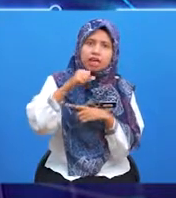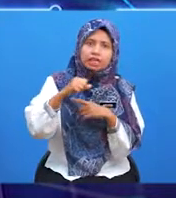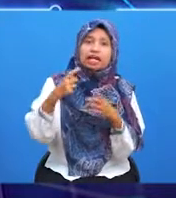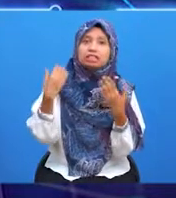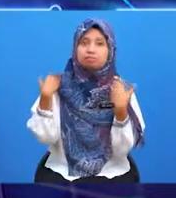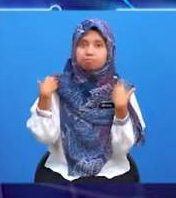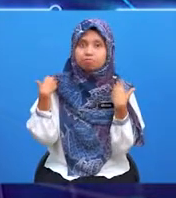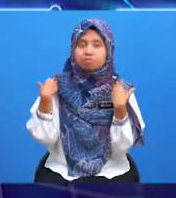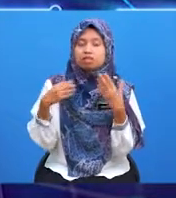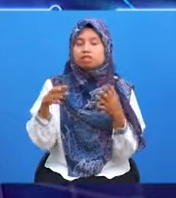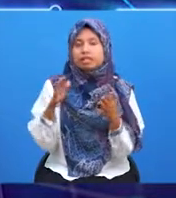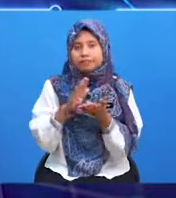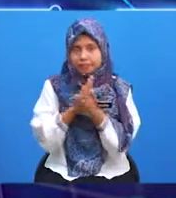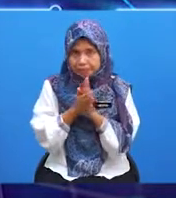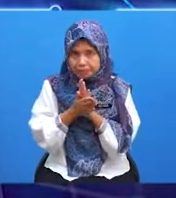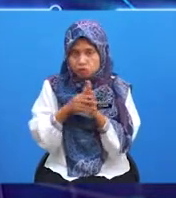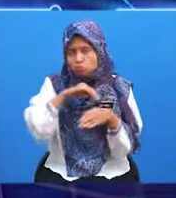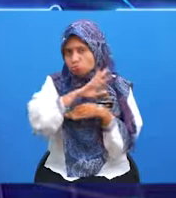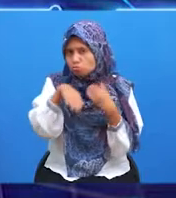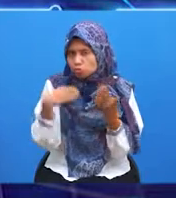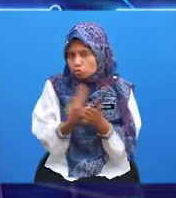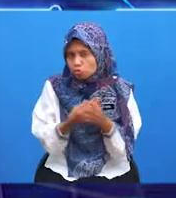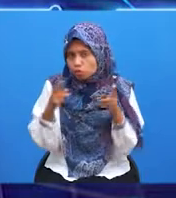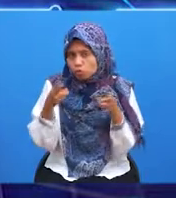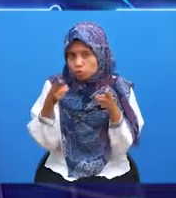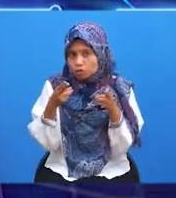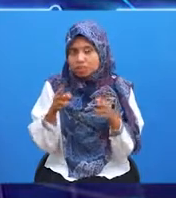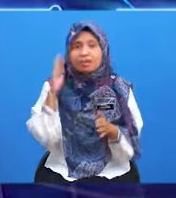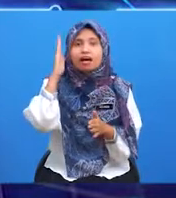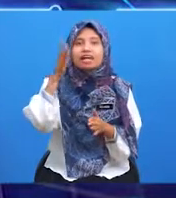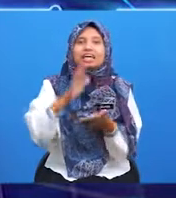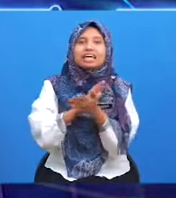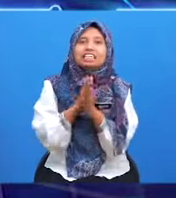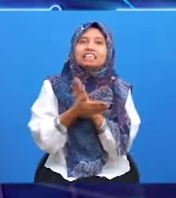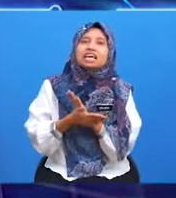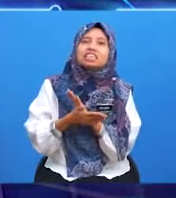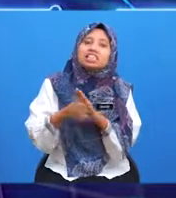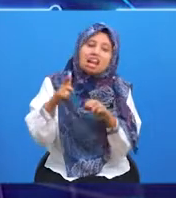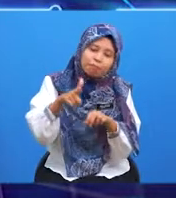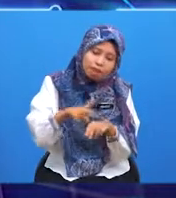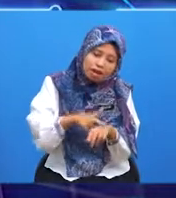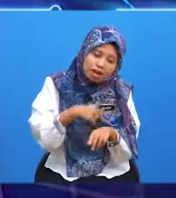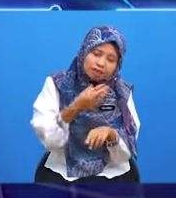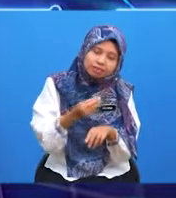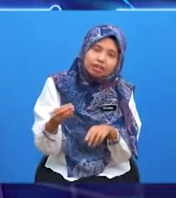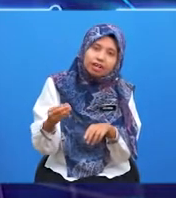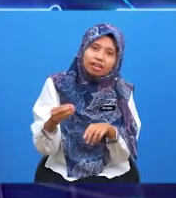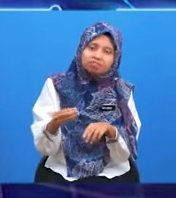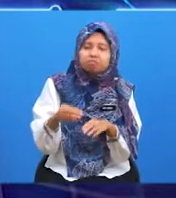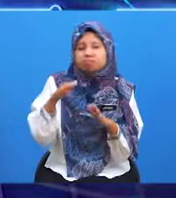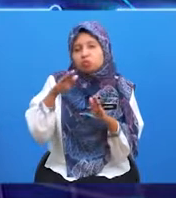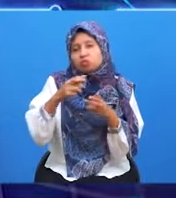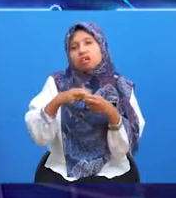ini berlaku, maka kesemua urusan akan menjadi lambat dan